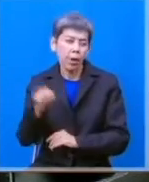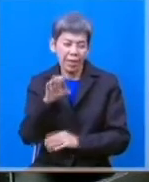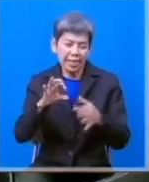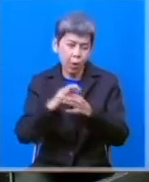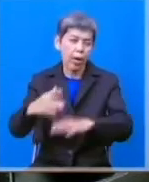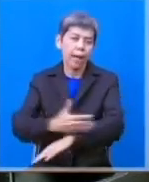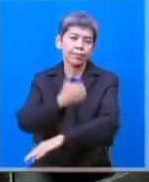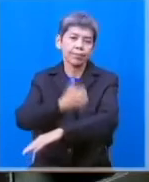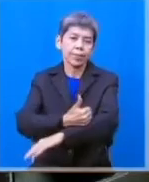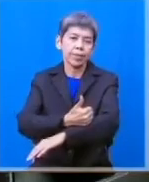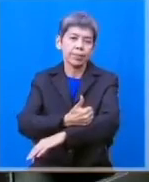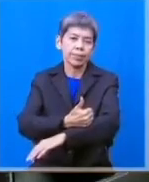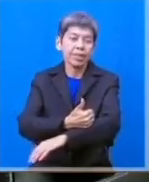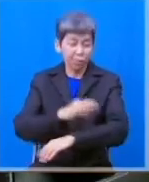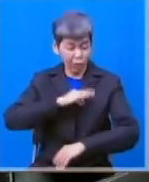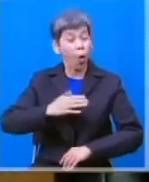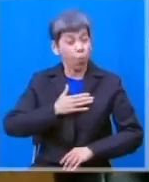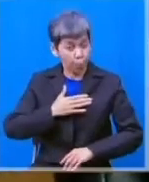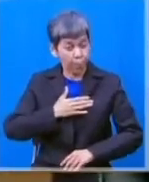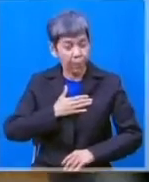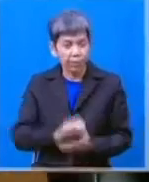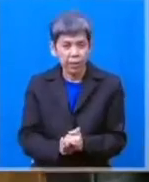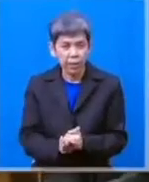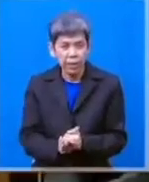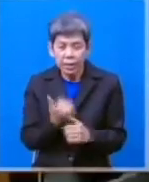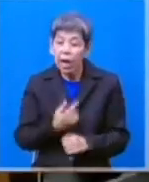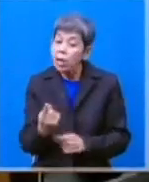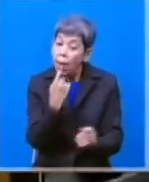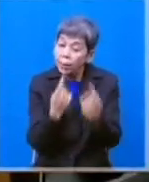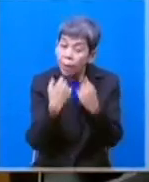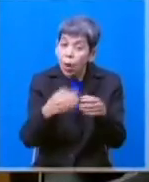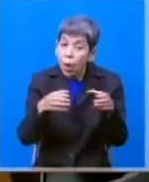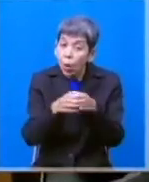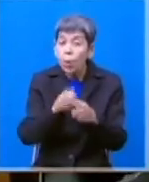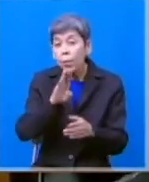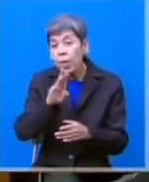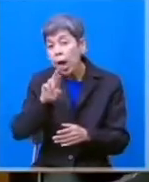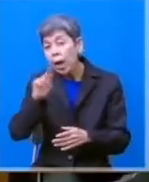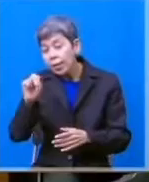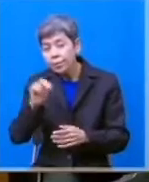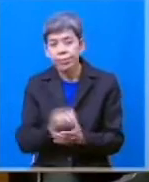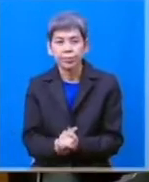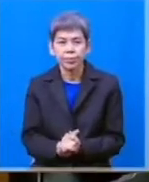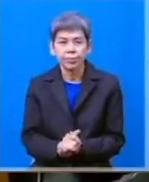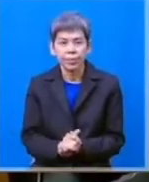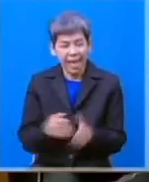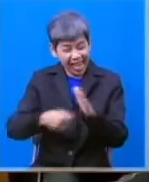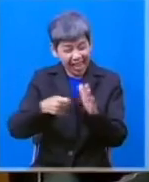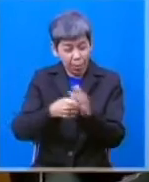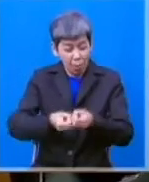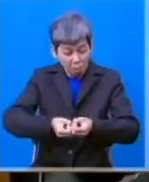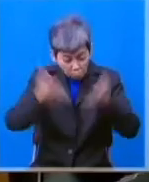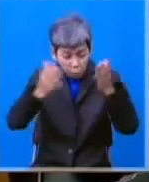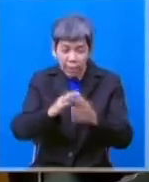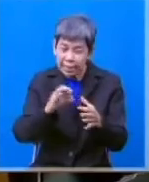การเมืองความเห็นส่วนตัวผมนะตอบที่เมื่อกี้คุณถามว่าเป็นกลุ่ม BRN ส่วนสาเหตุในการก่อเห